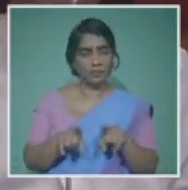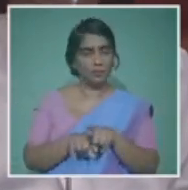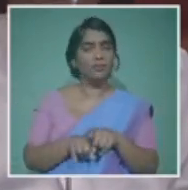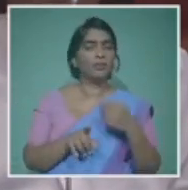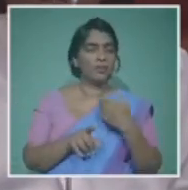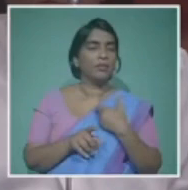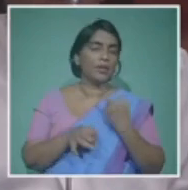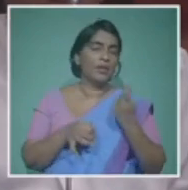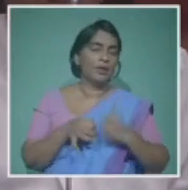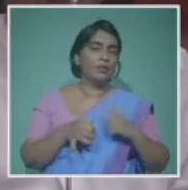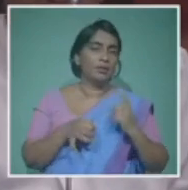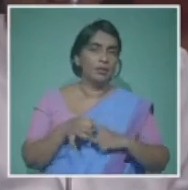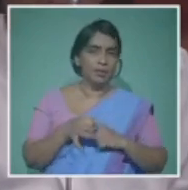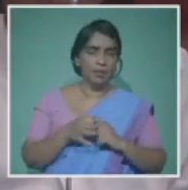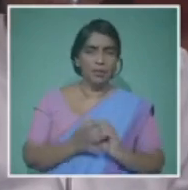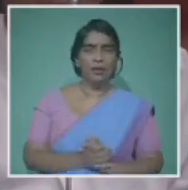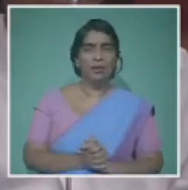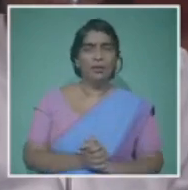Apa ni tiga perasna?